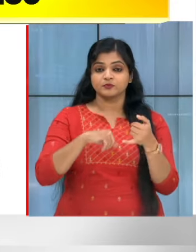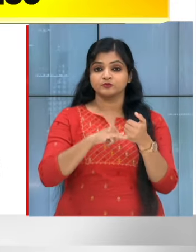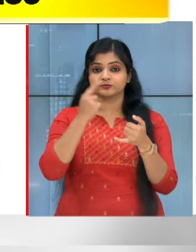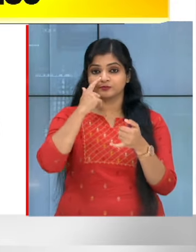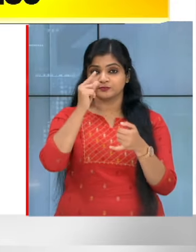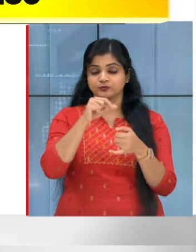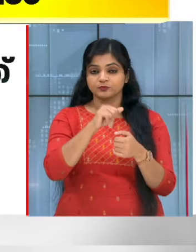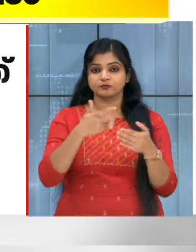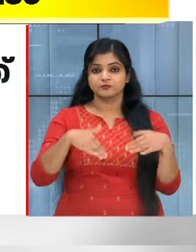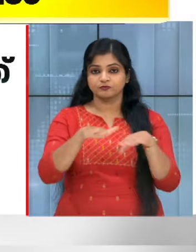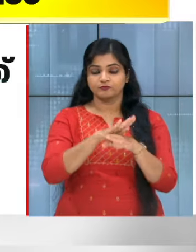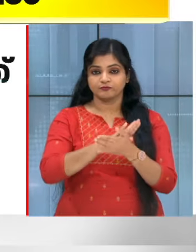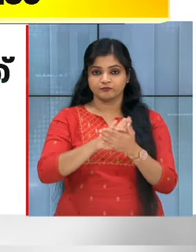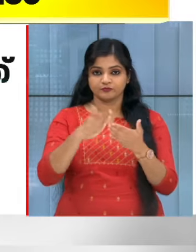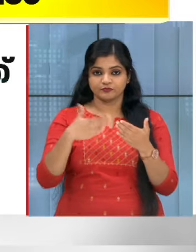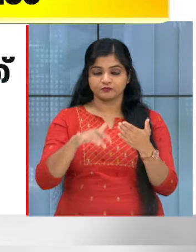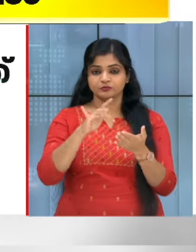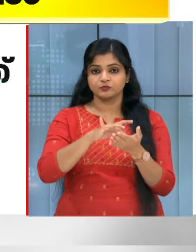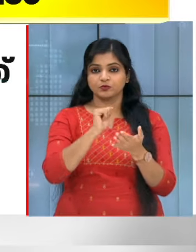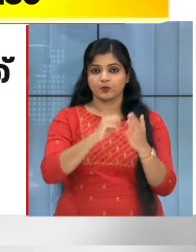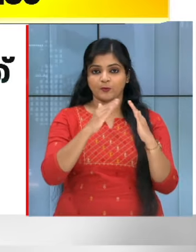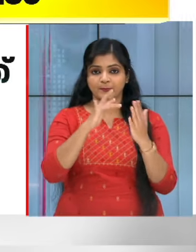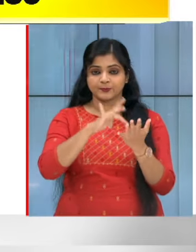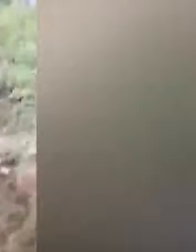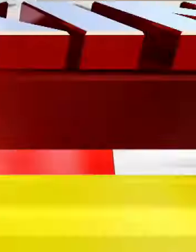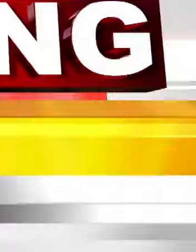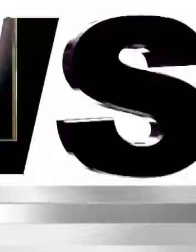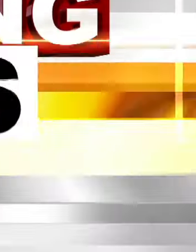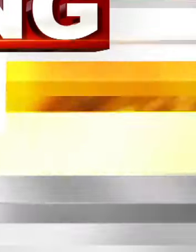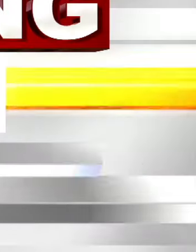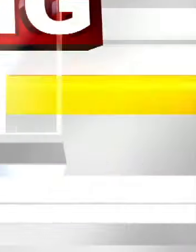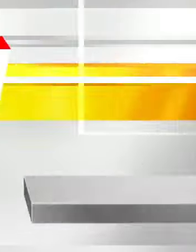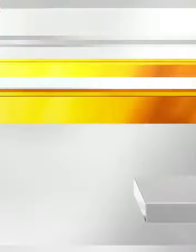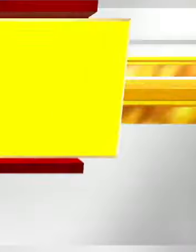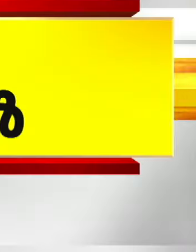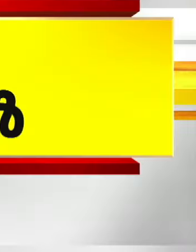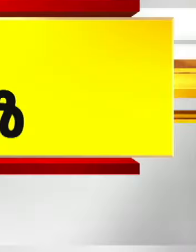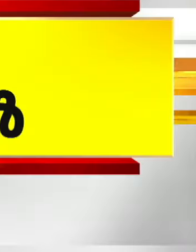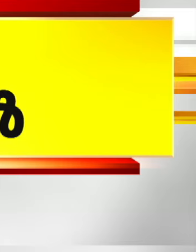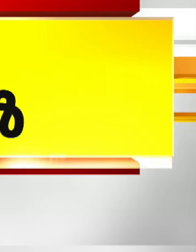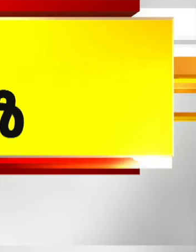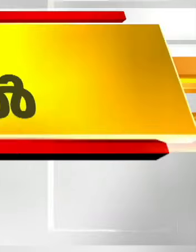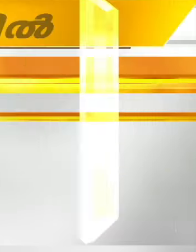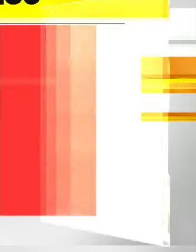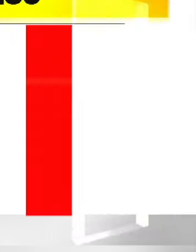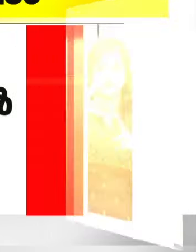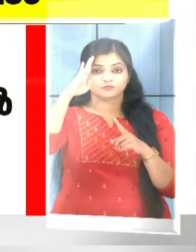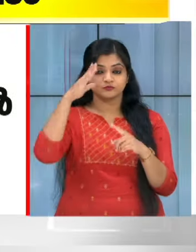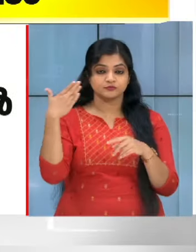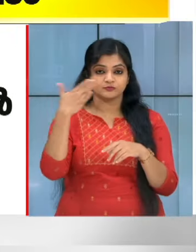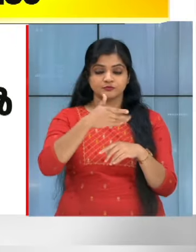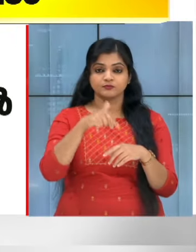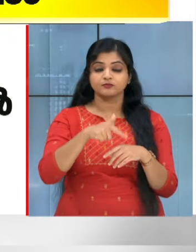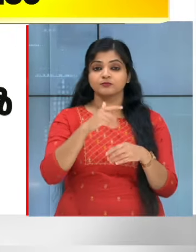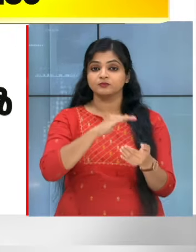ചടങ്ങുകൾ വീട്ടുവളപ്പിൽ നടന്നത്. ഈ ചടങ്ങുകൾ പൂർത്തിയായ ഉടൻ തന്നെ അടൂർ CIയുടെ നേതൃത്വത്തിൽ സൂര്യലാലിനെയും ചന്ദ്രലാലിനെയും